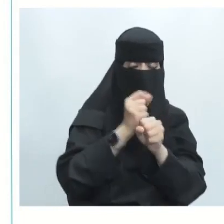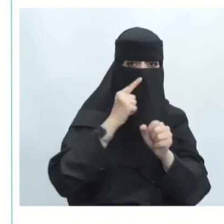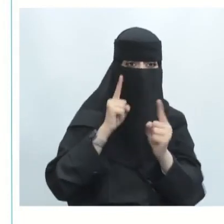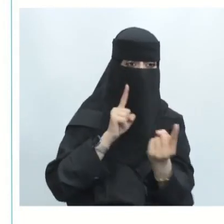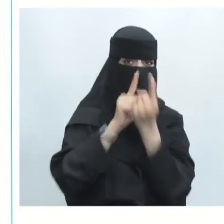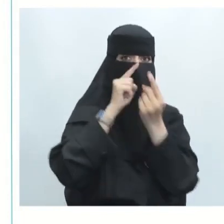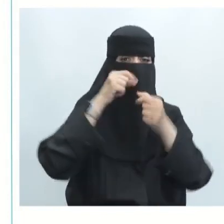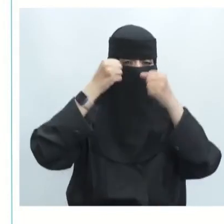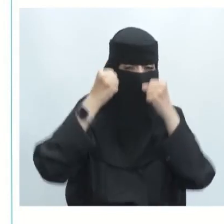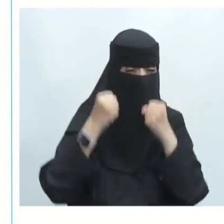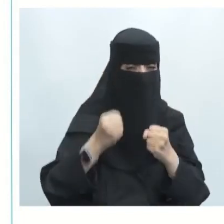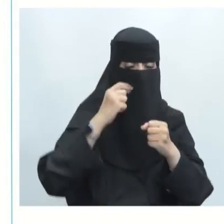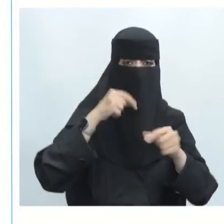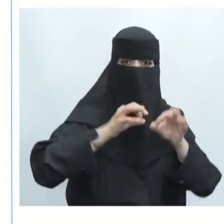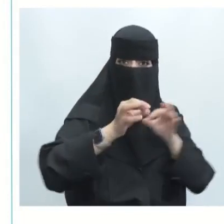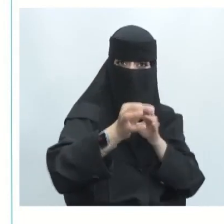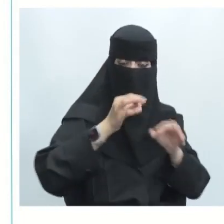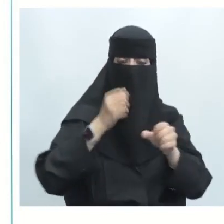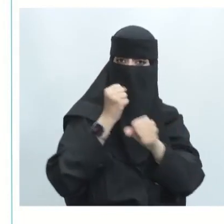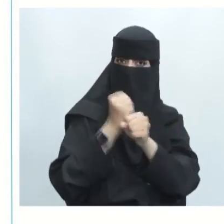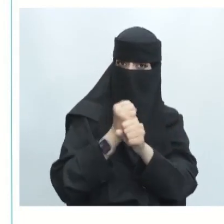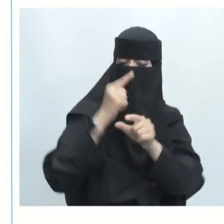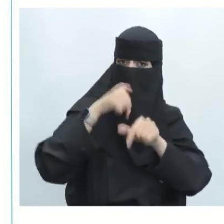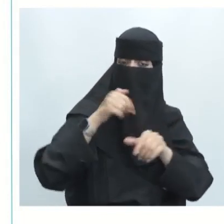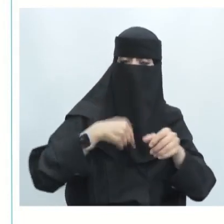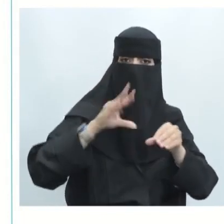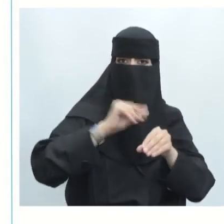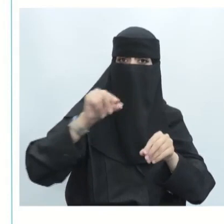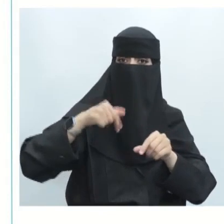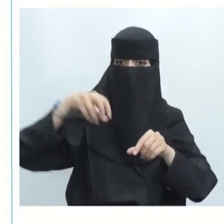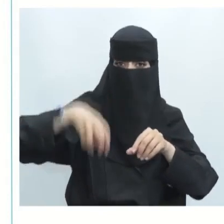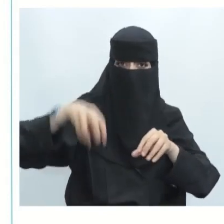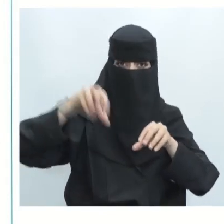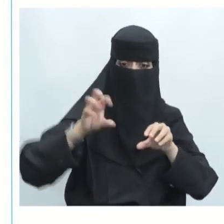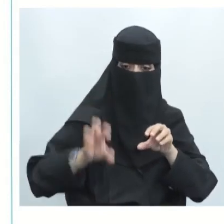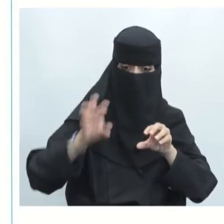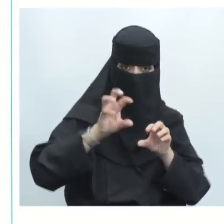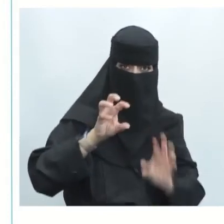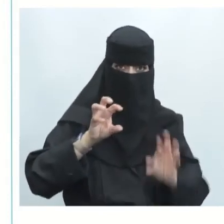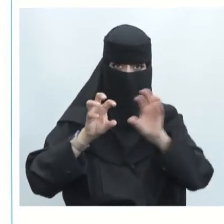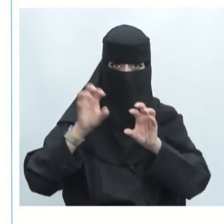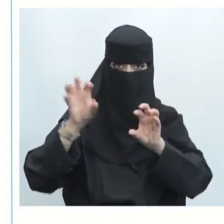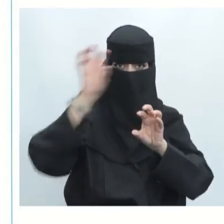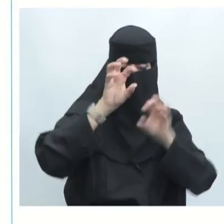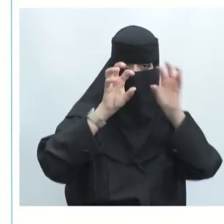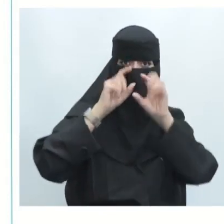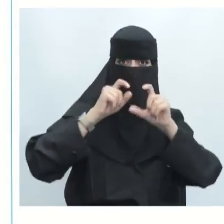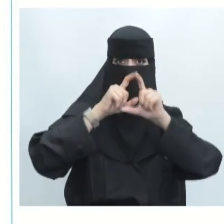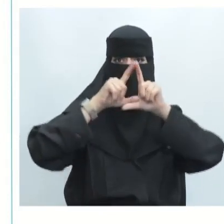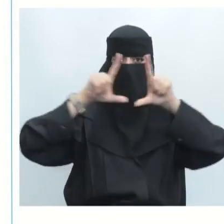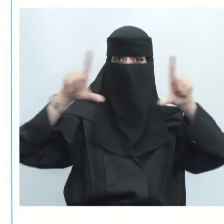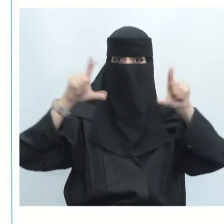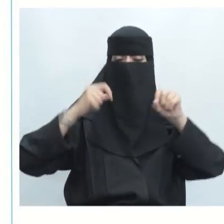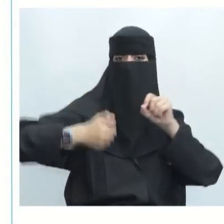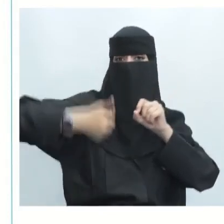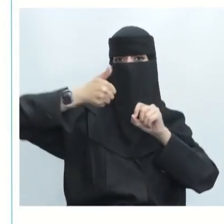وينسق الجهود لان يصبح هنالك تطابق كل جزء من خطه المنظمه مع الاجزاء الاخرى لضمان